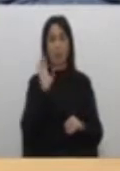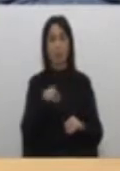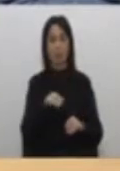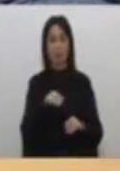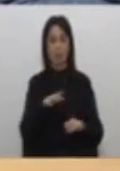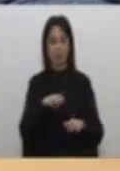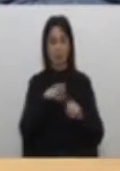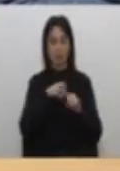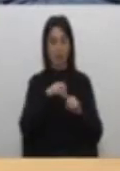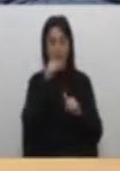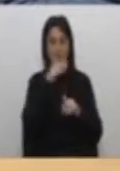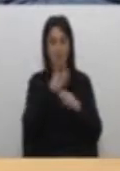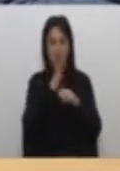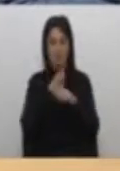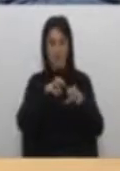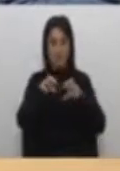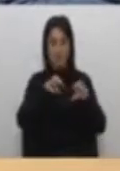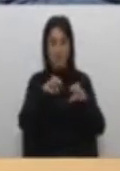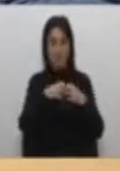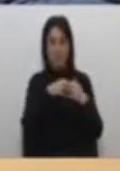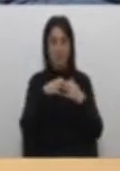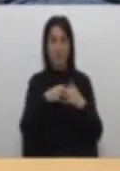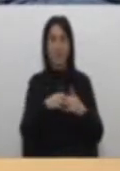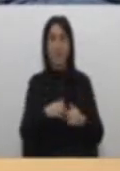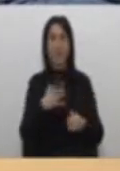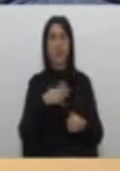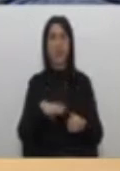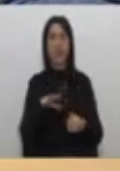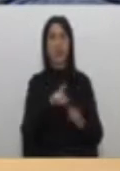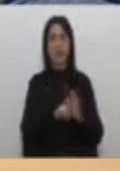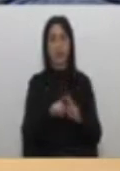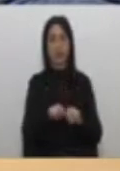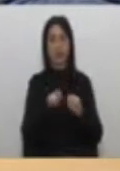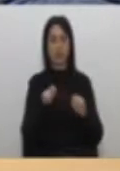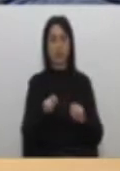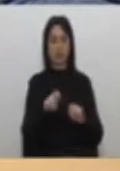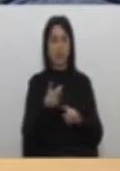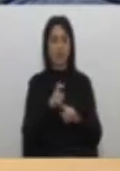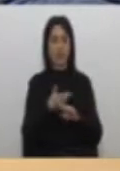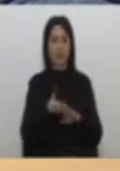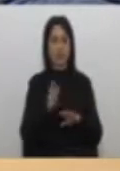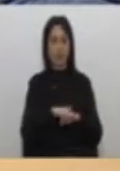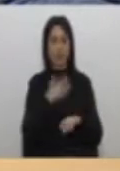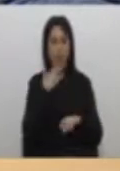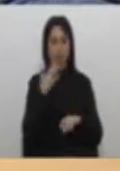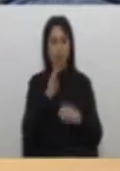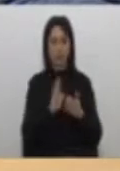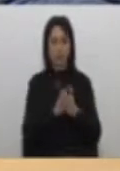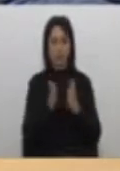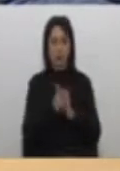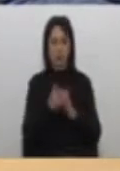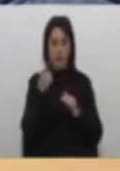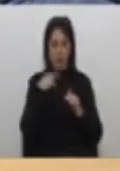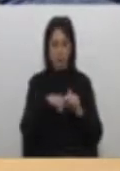თანამდებობებს ვეღარ იყოფენ. და ბოლოს, ქვეყანაში შექმნილი უკიდურესად რთული პოლიტიკური მდგომარეობიდან